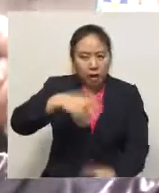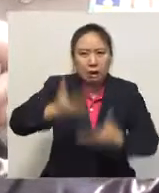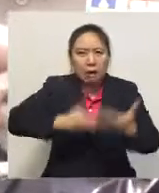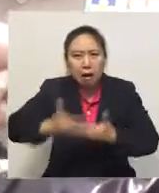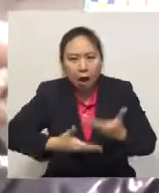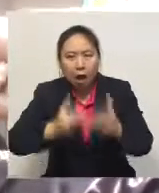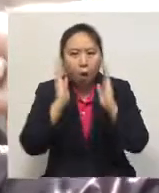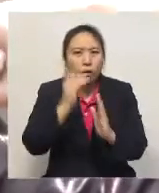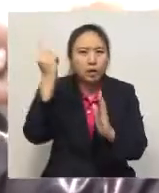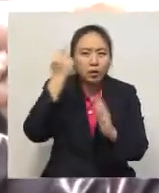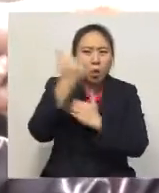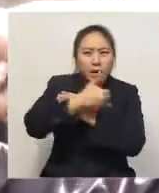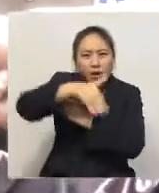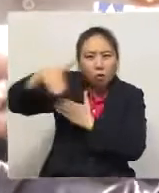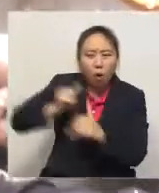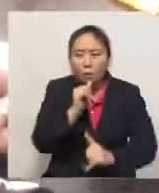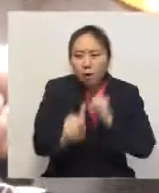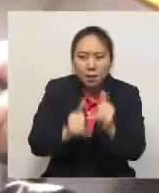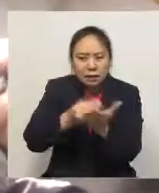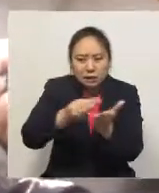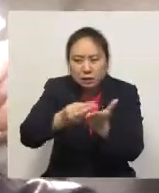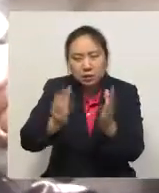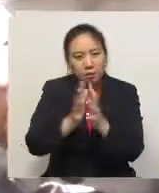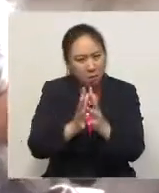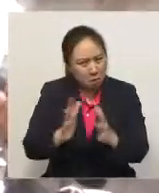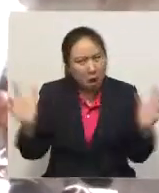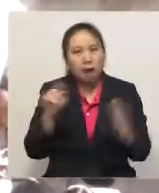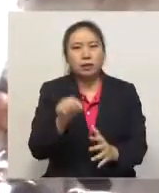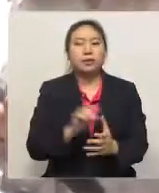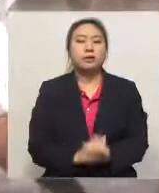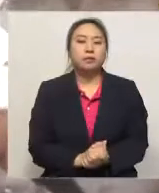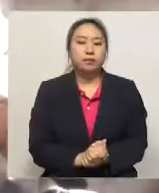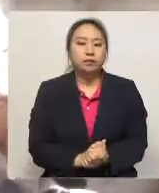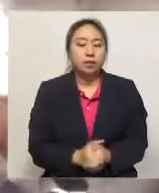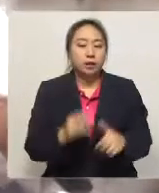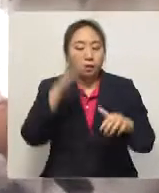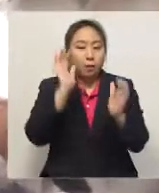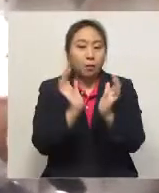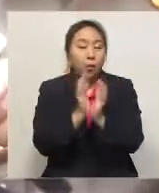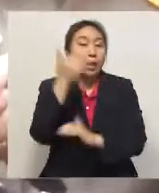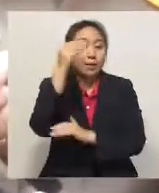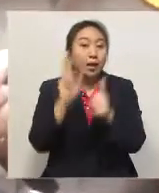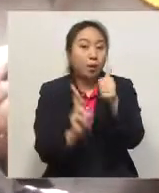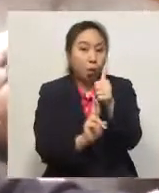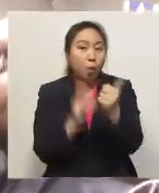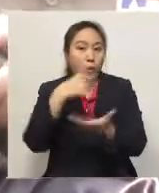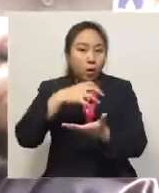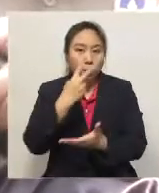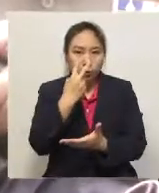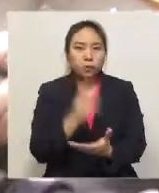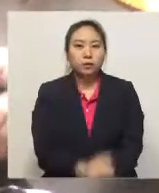ค้านักท่องเที่ยวต่างชาติเนี่ยไปช้อปปิ้งกันเยอะมากนะคะไปฟังเสียงรองผู้บัญชาการตำรวจแห่งชาติกันสักหน่อย